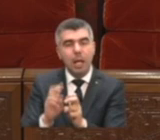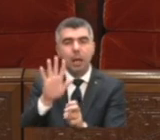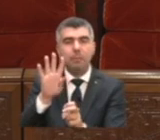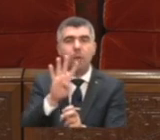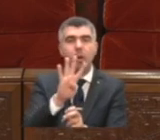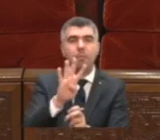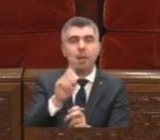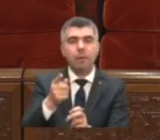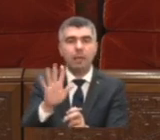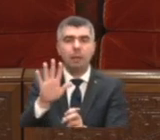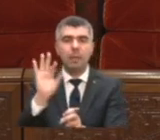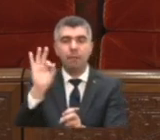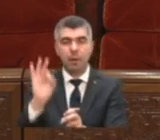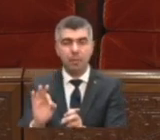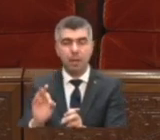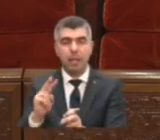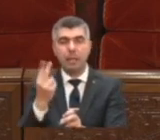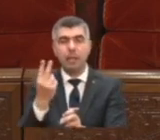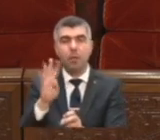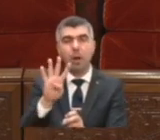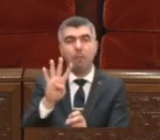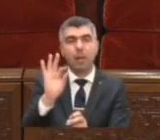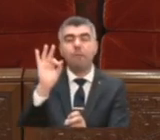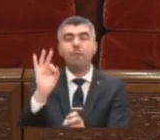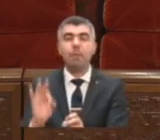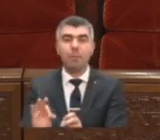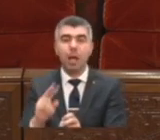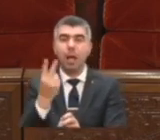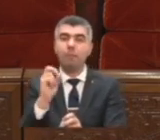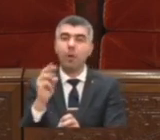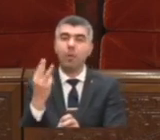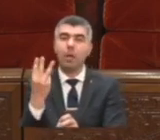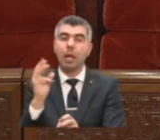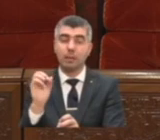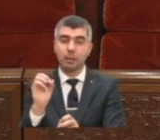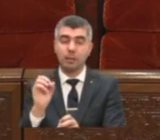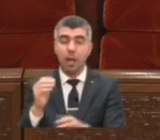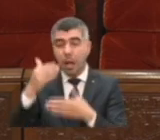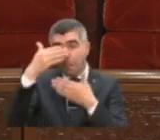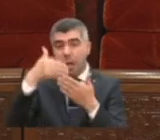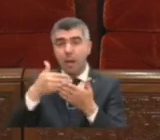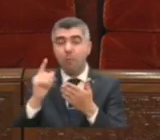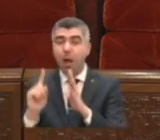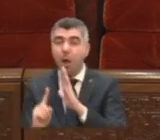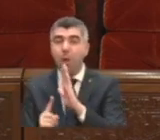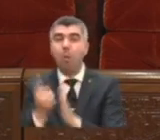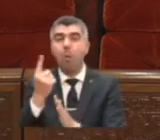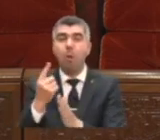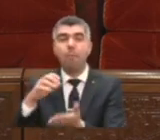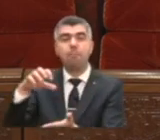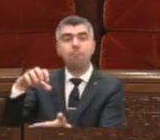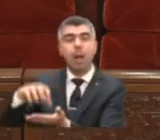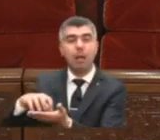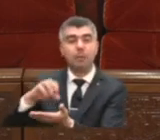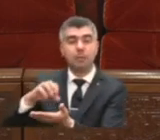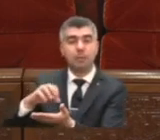فاصلة 5% عوض 42% في أفق 2030. والمغرب هو أول دولة اللي حطت واحد السيناريو اللي